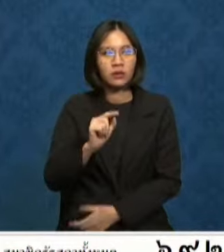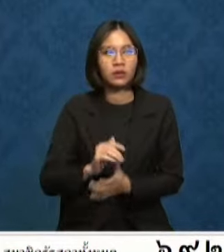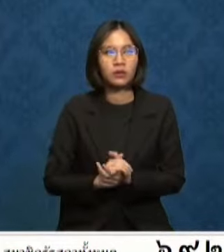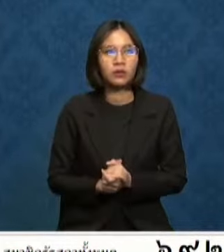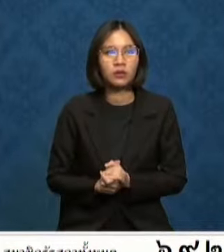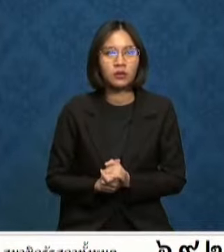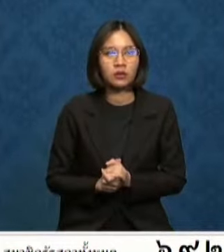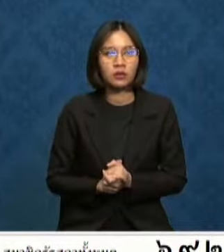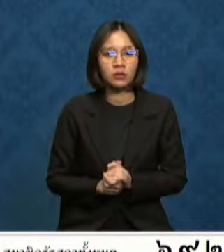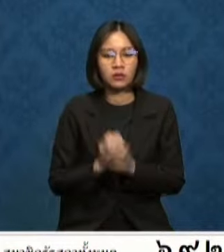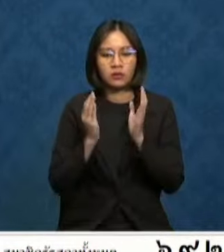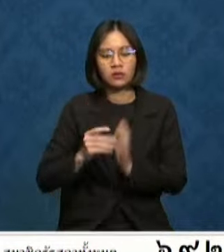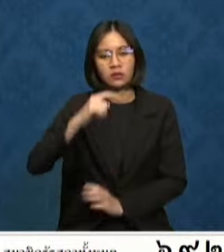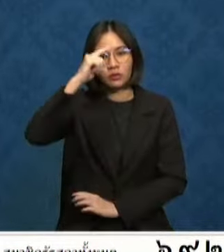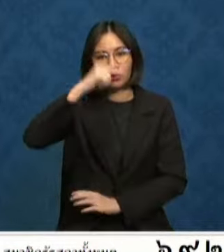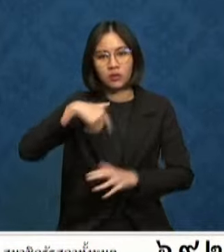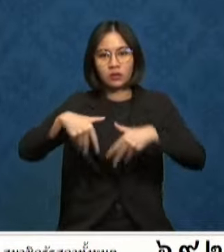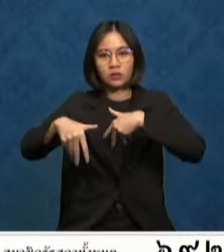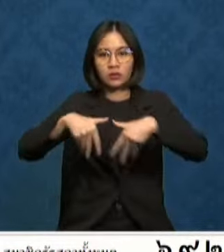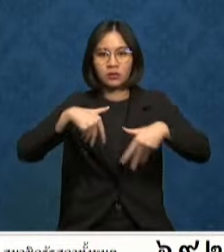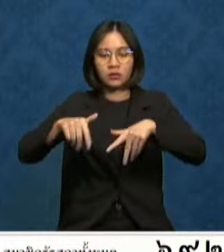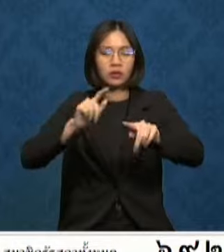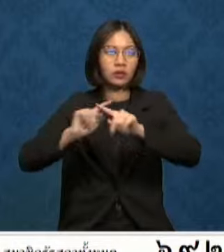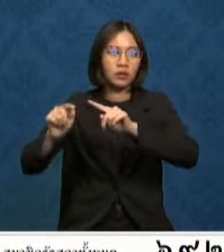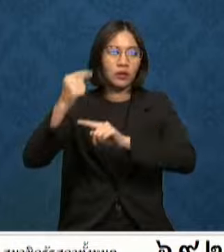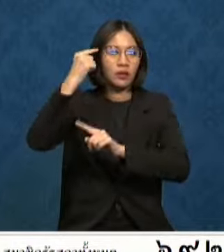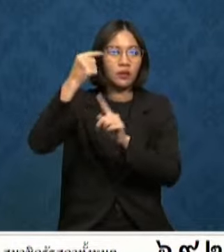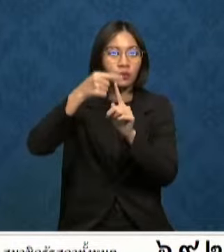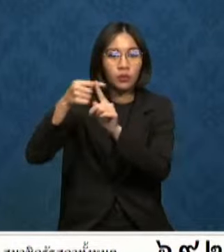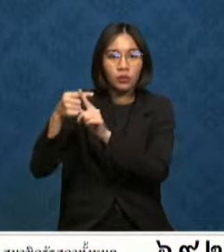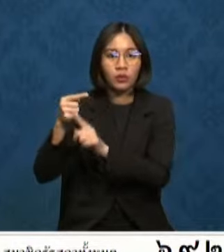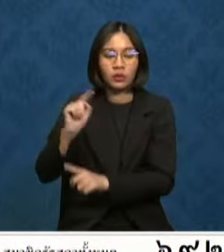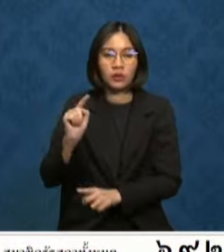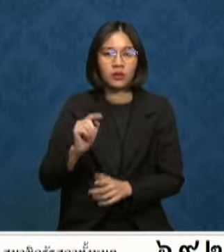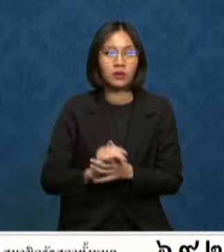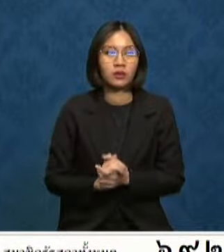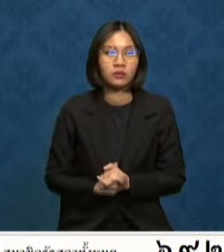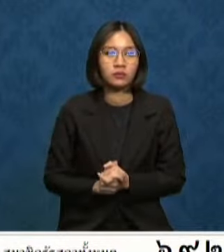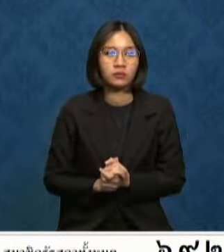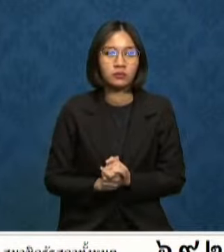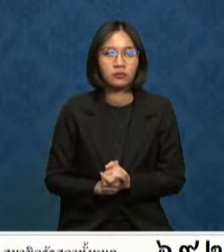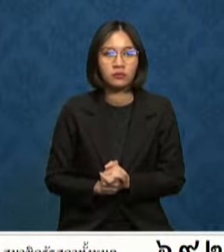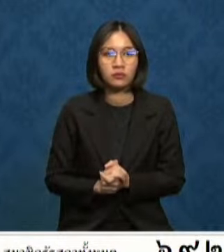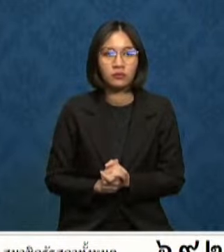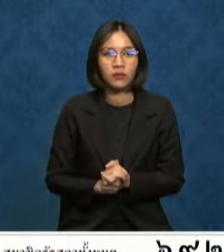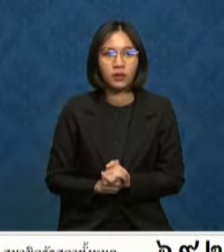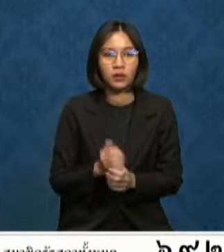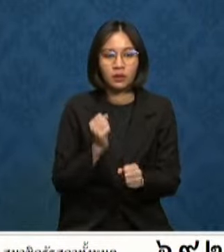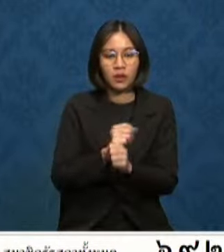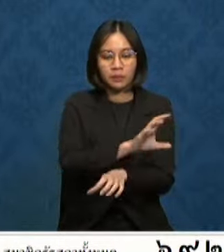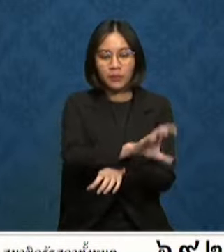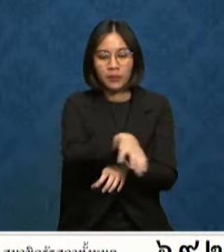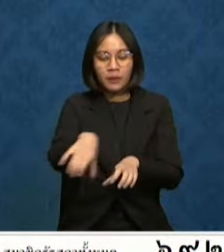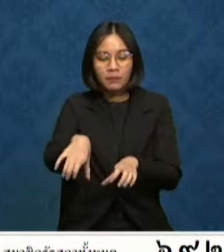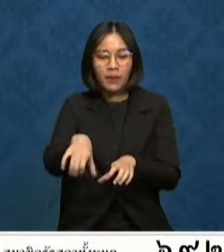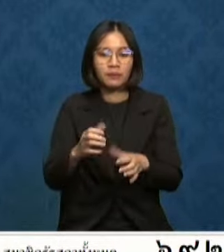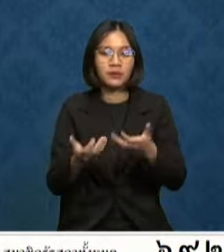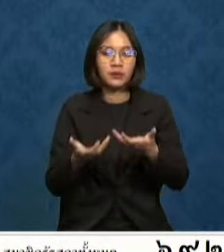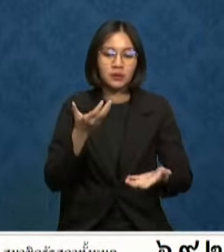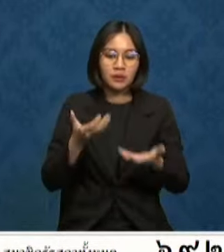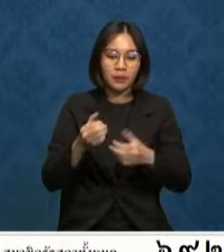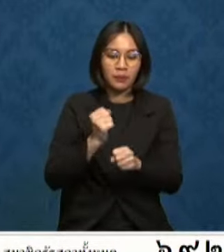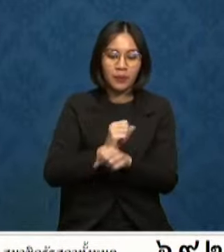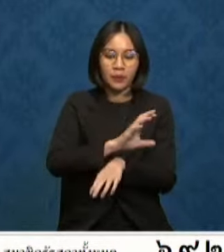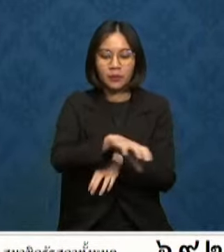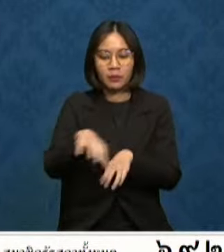experienคนไทยแลพนôle apoan smajikได้คดเชิงบอกว่าการทจะมีองคกรใดหอจะมีบงคกรบริงหาร